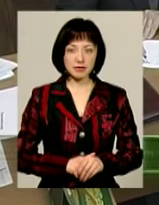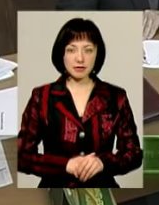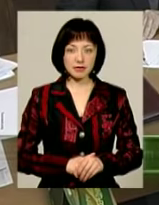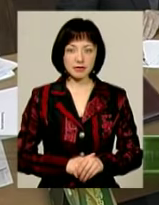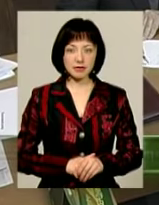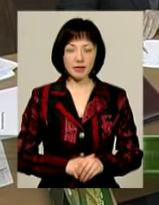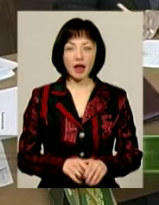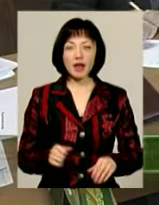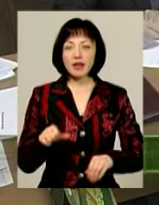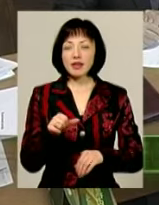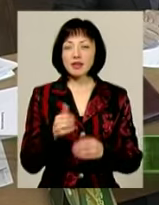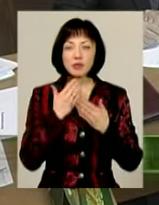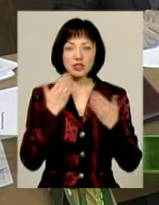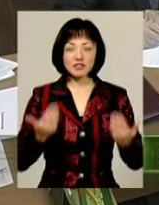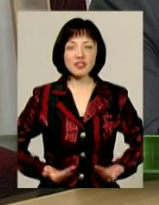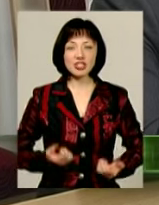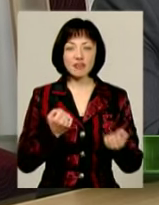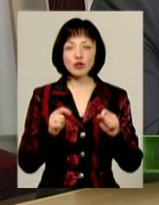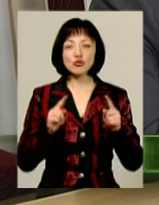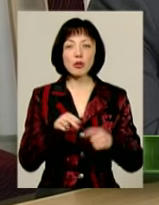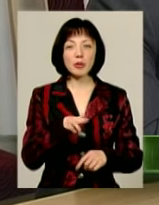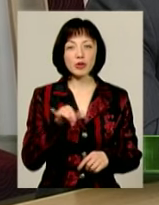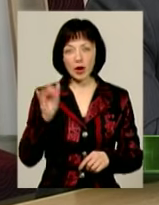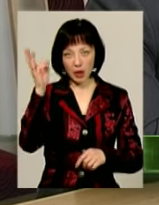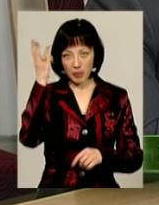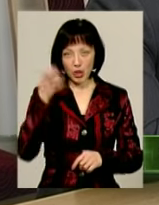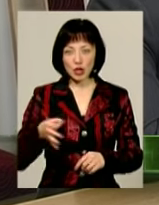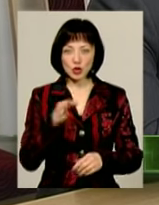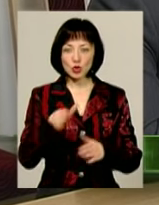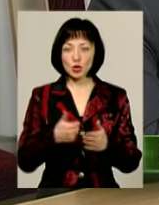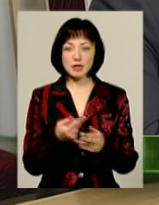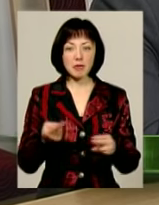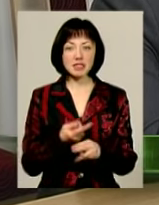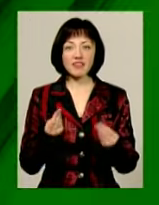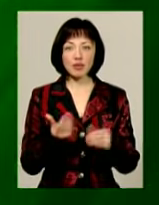На межі виживання або чому профтехосвіта Хмельниччини і досі без фінансування.